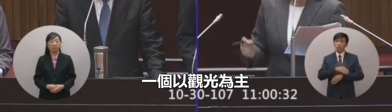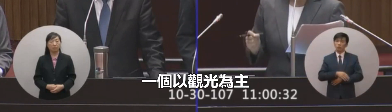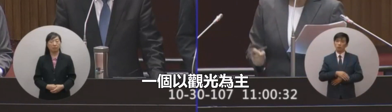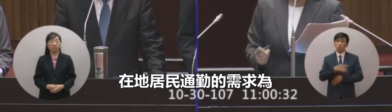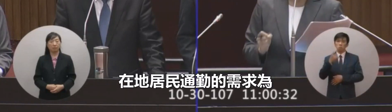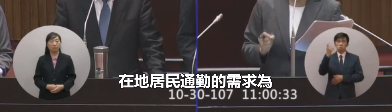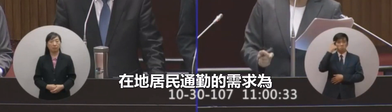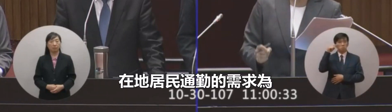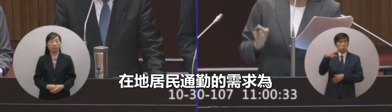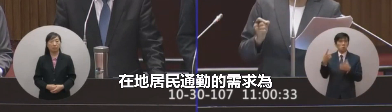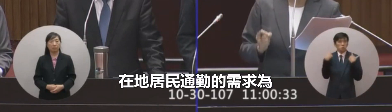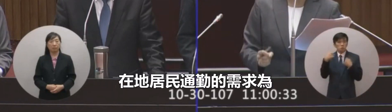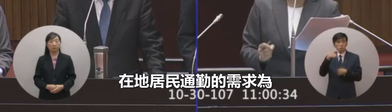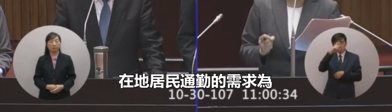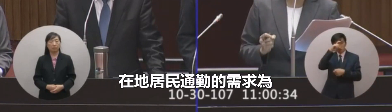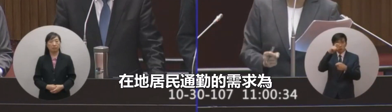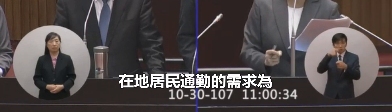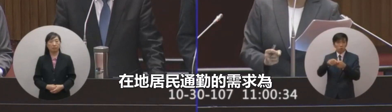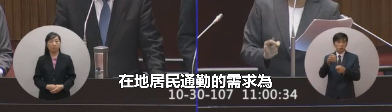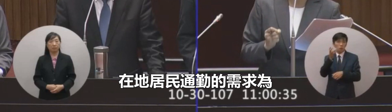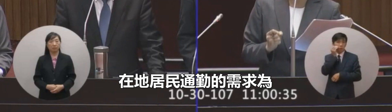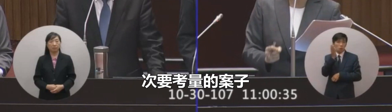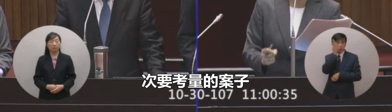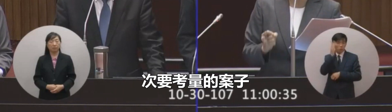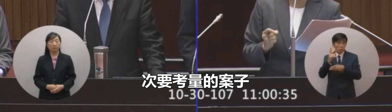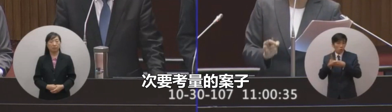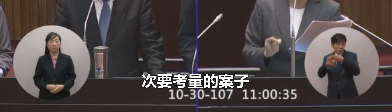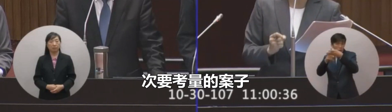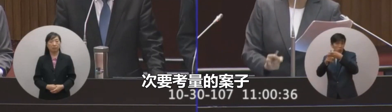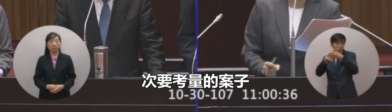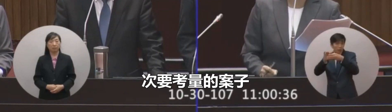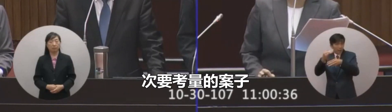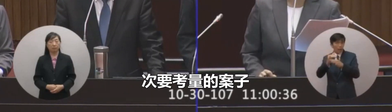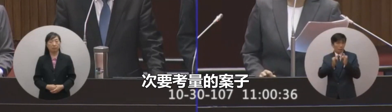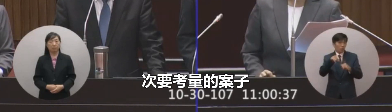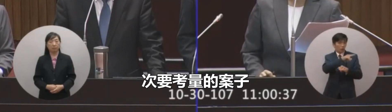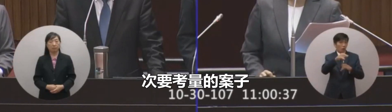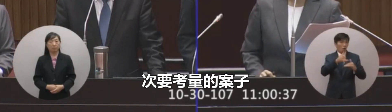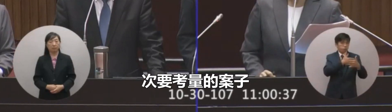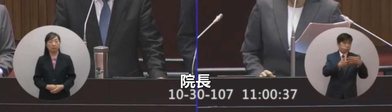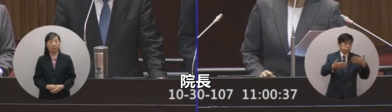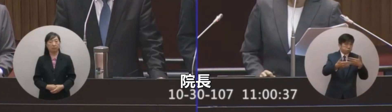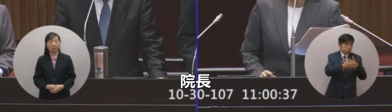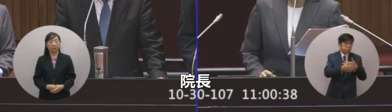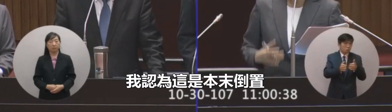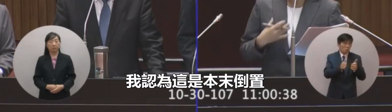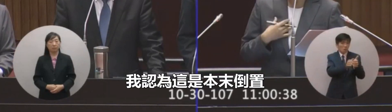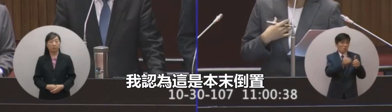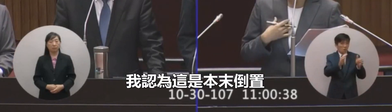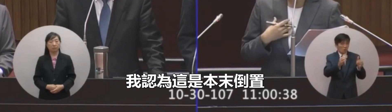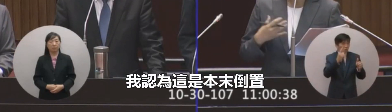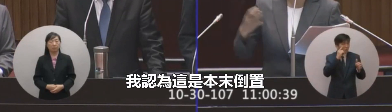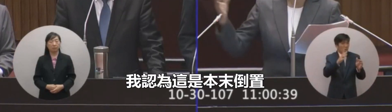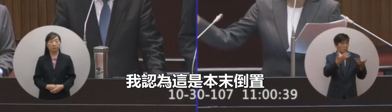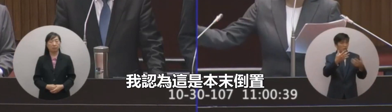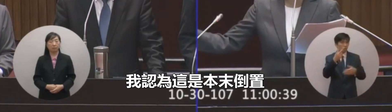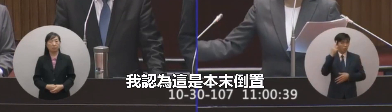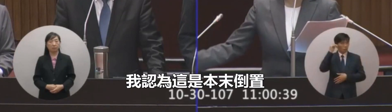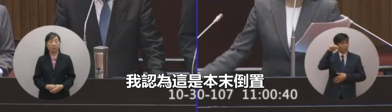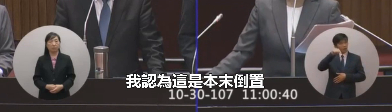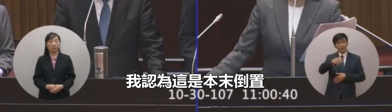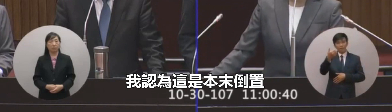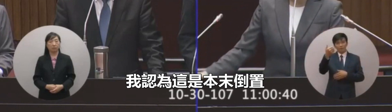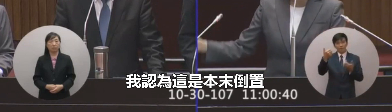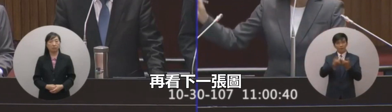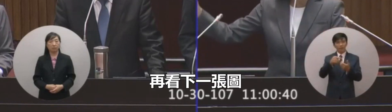主，在地居民通勤的需求为次要考量的案子。院长，我认为这是本